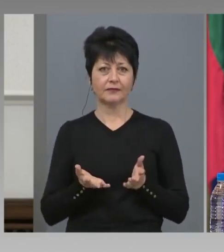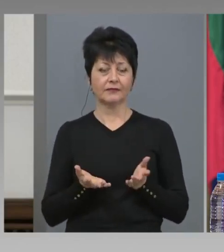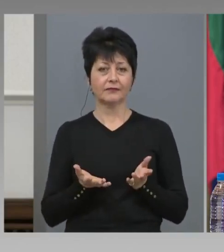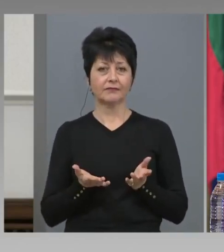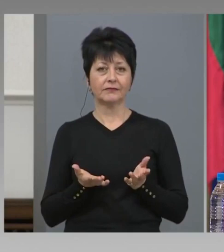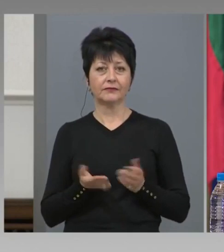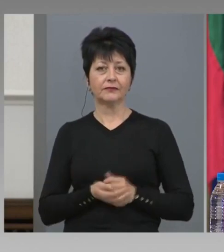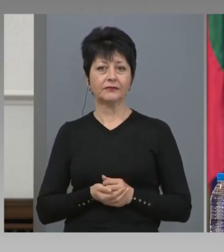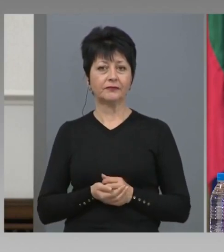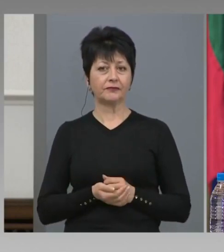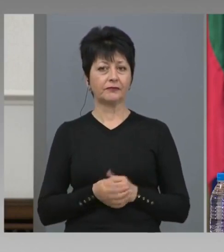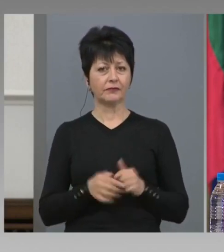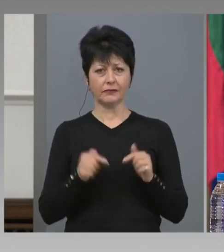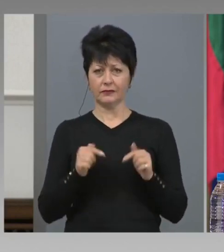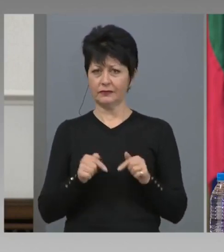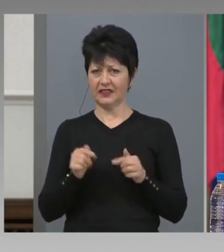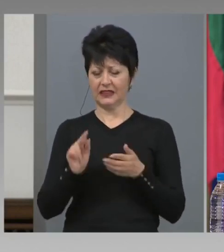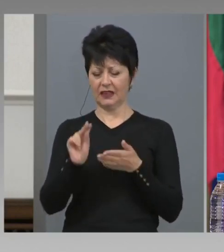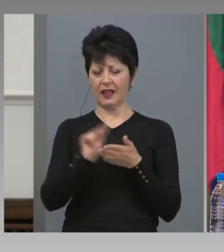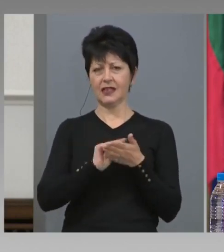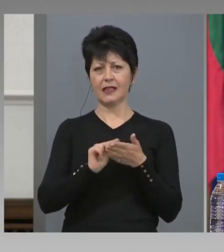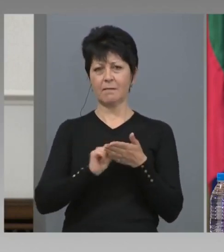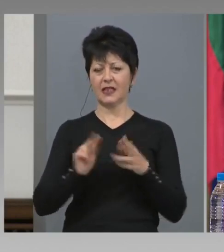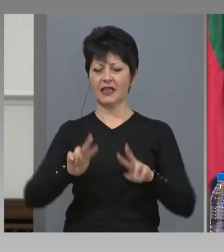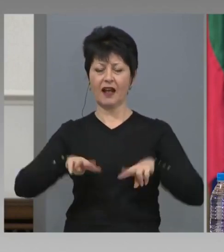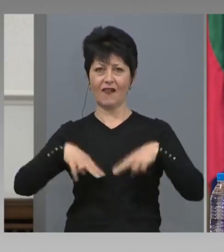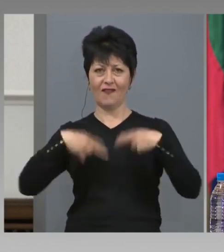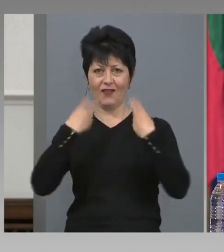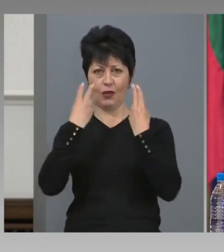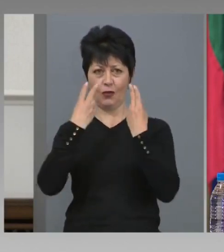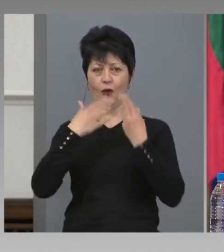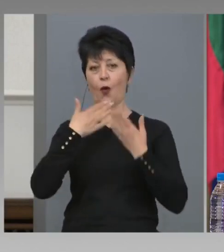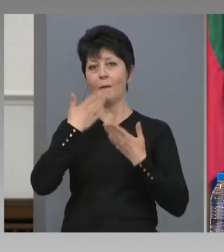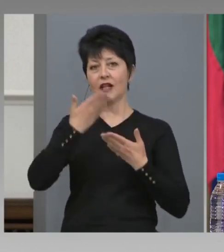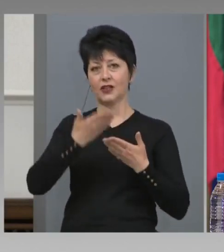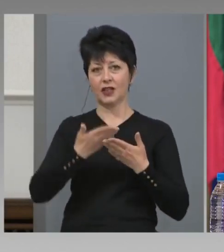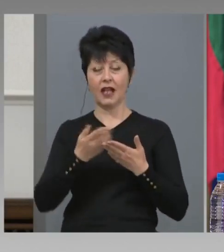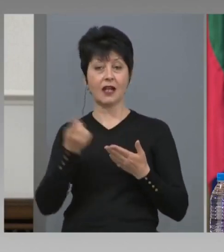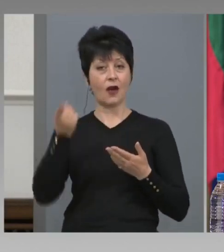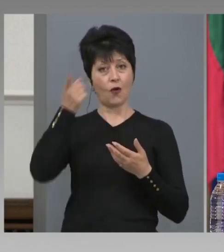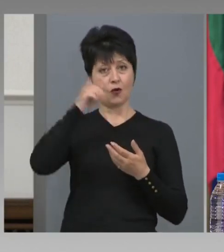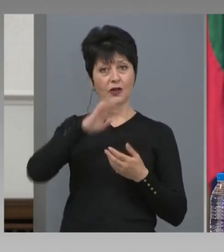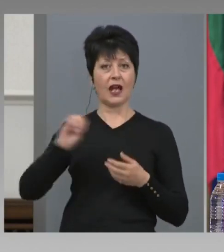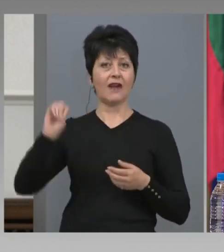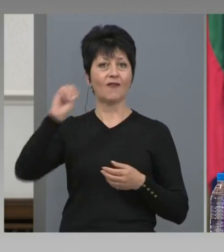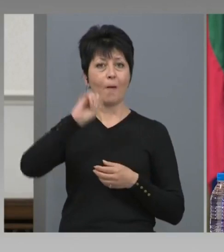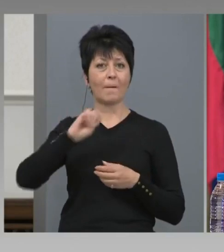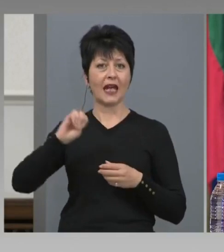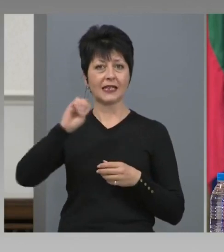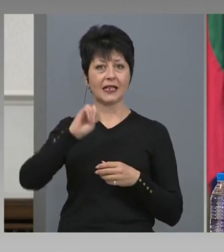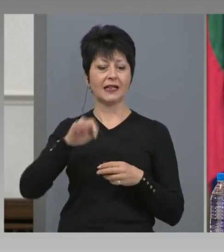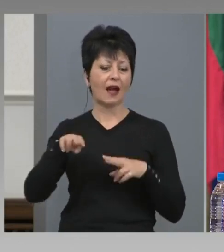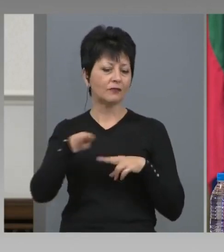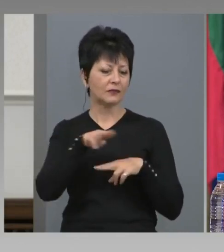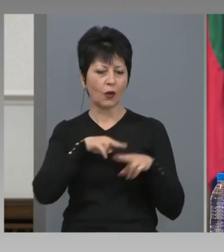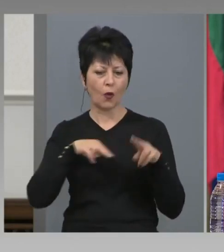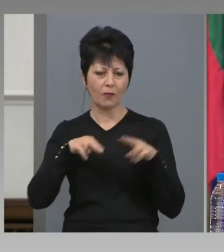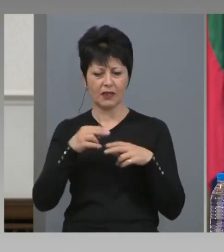Нещо повече. Сега записах видеообращение, утре Европейската комисия и с много